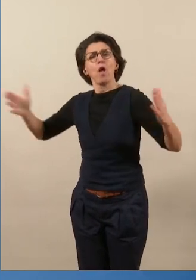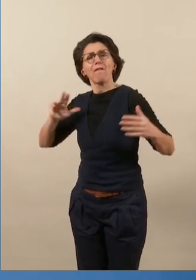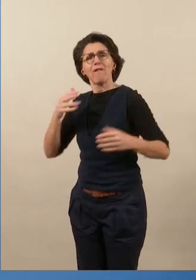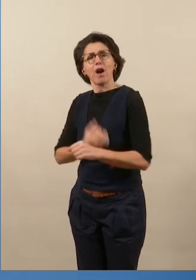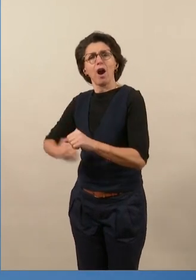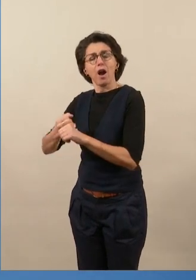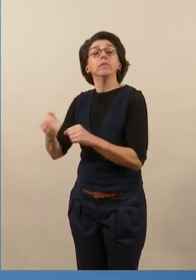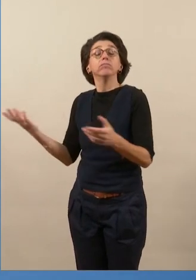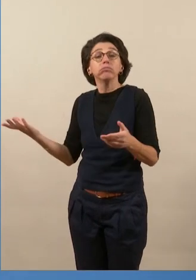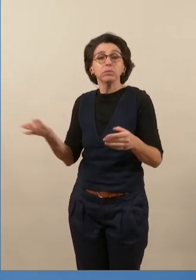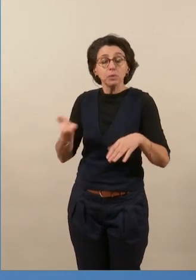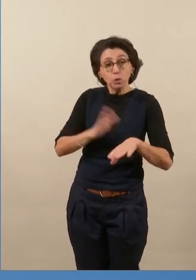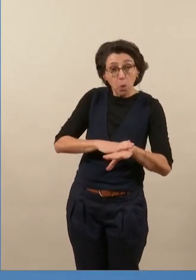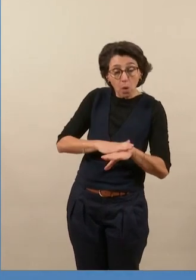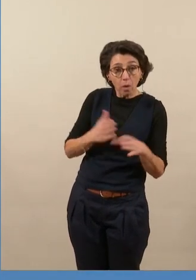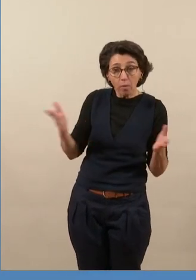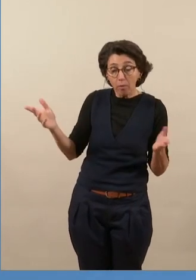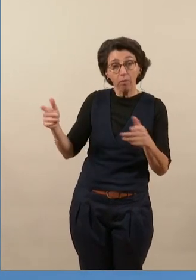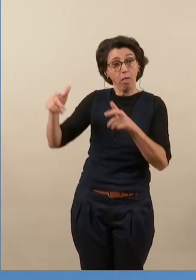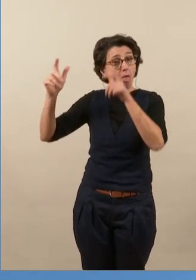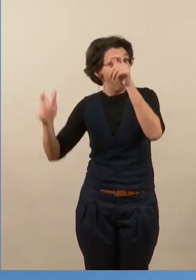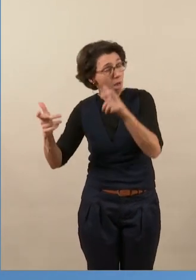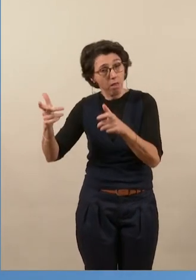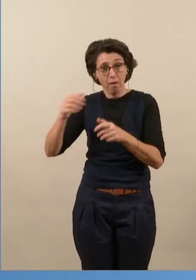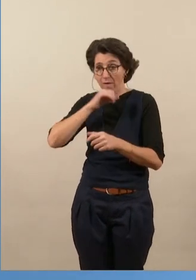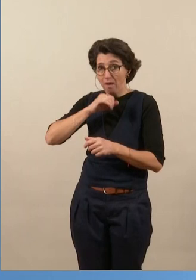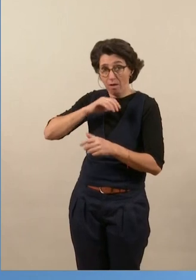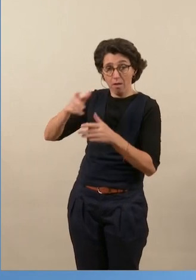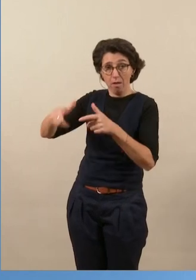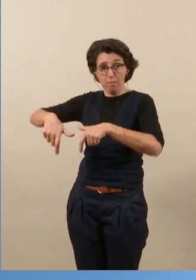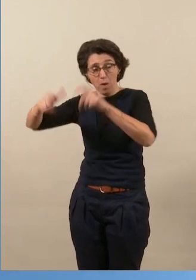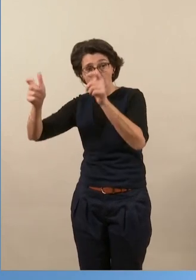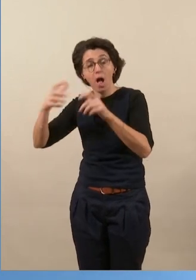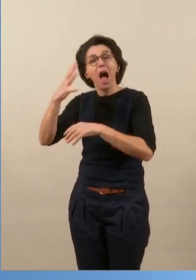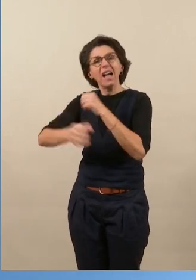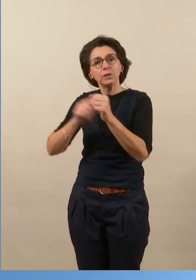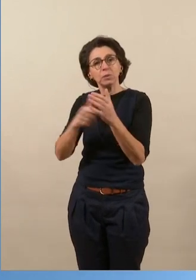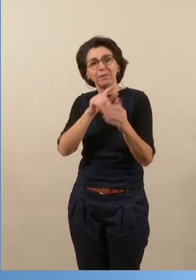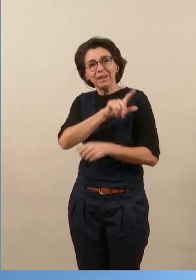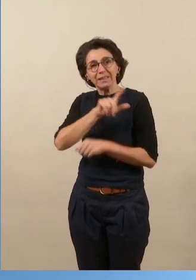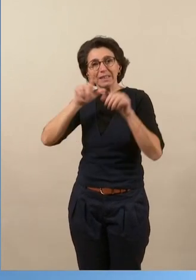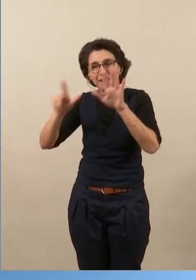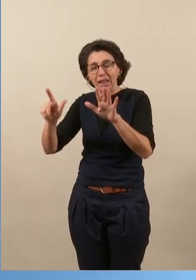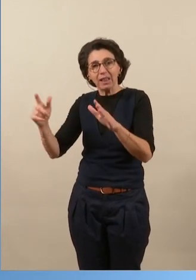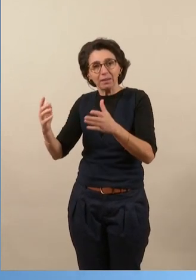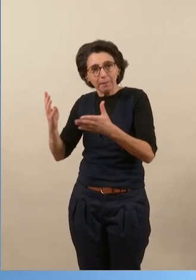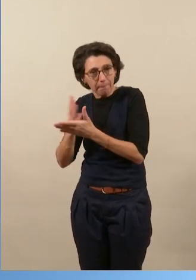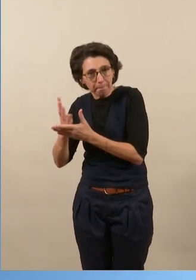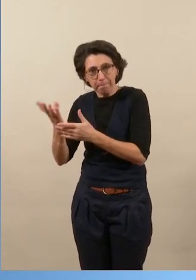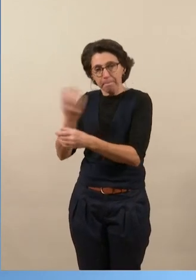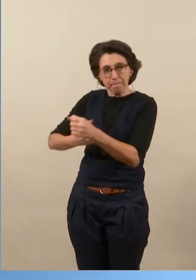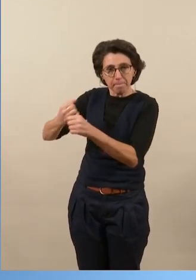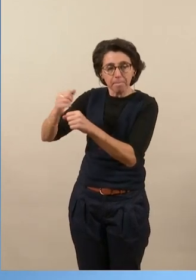a déjà du plan dans l'aile elle était prévue donc pour l'année 2027 or dans le cadre de la délibération